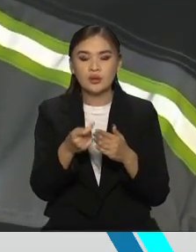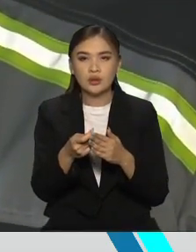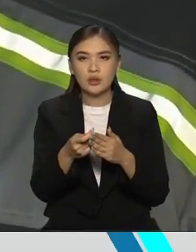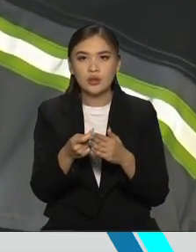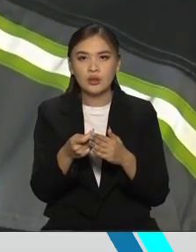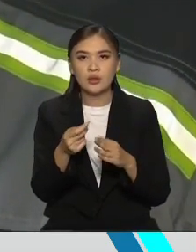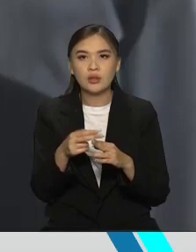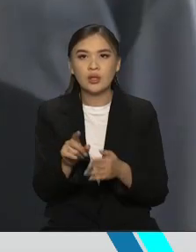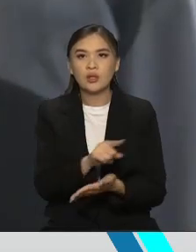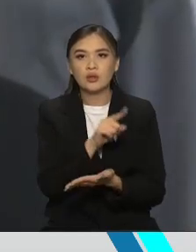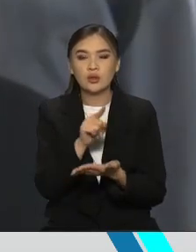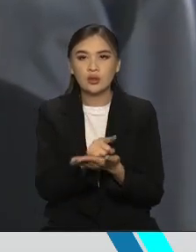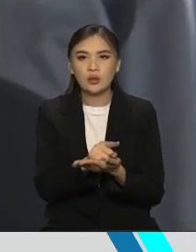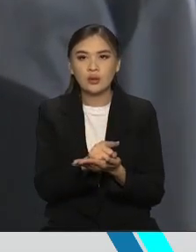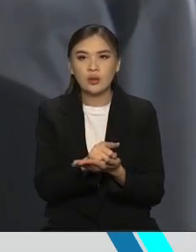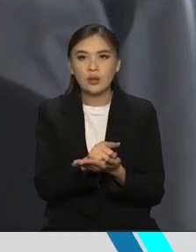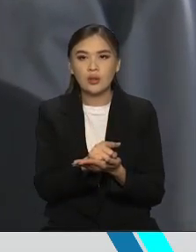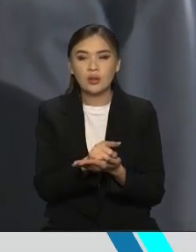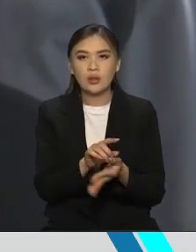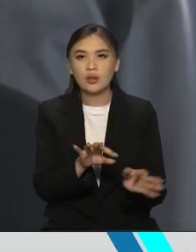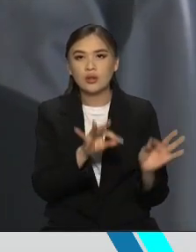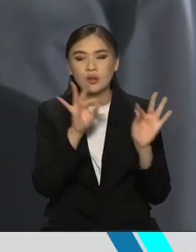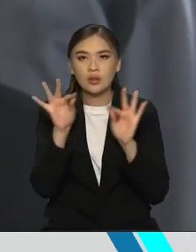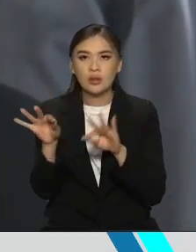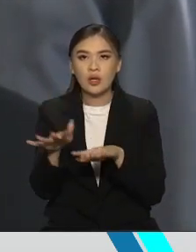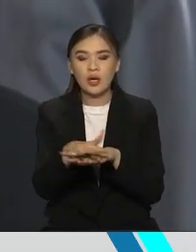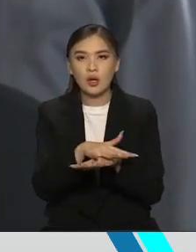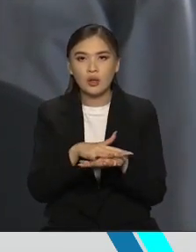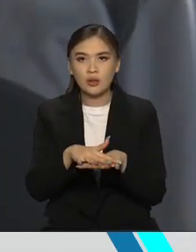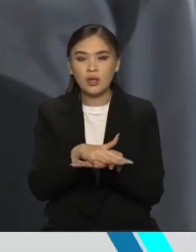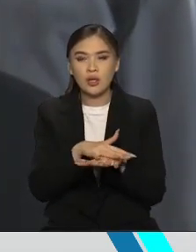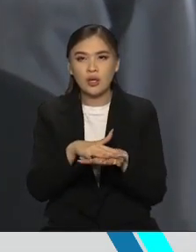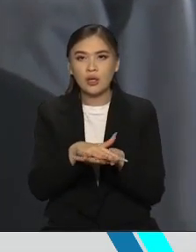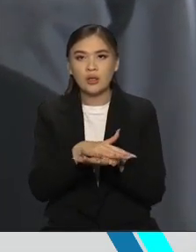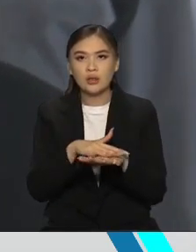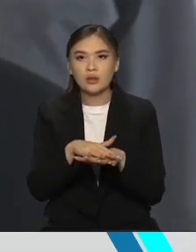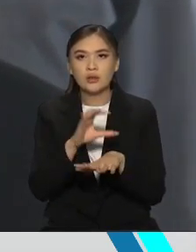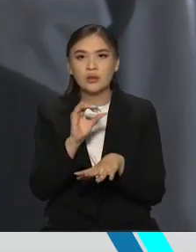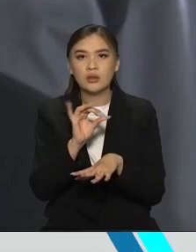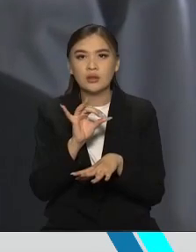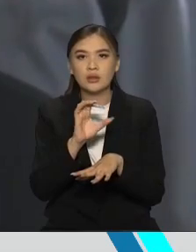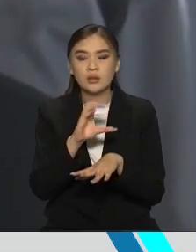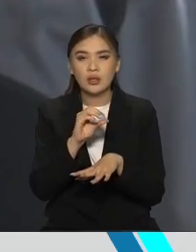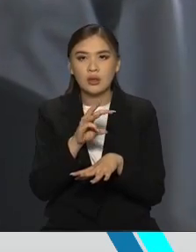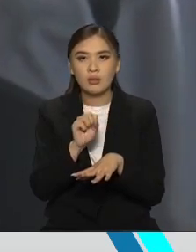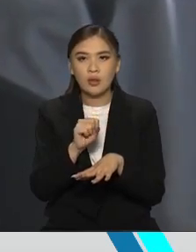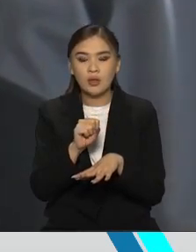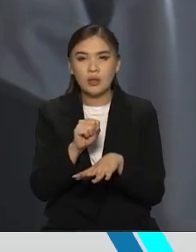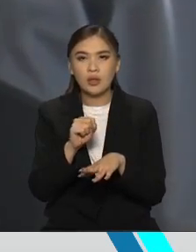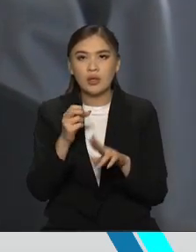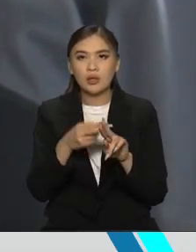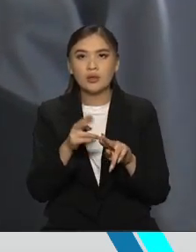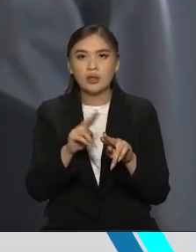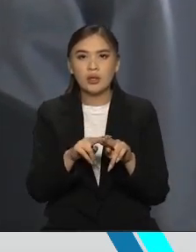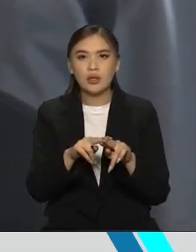уровня жизни населения нашего народа напрямую связано с тем, как мы видим, концептуально видим